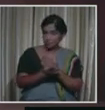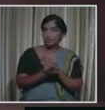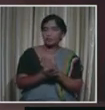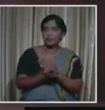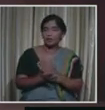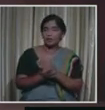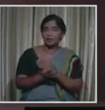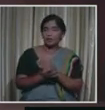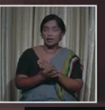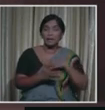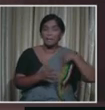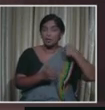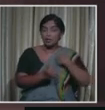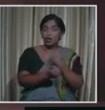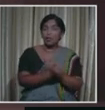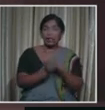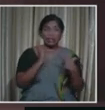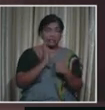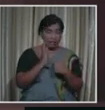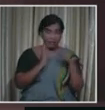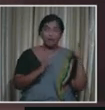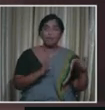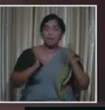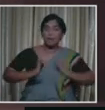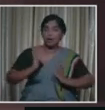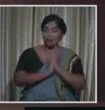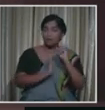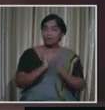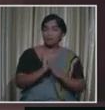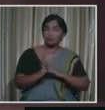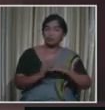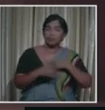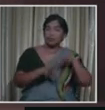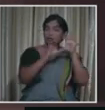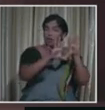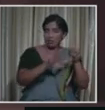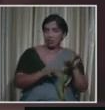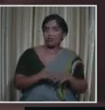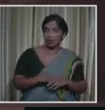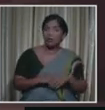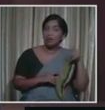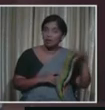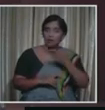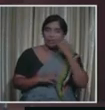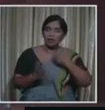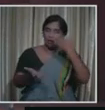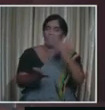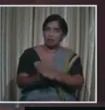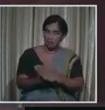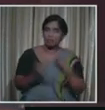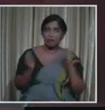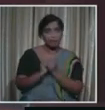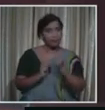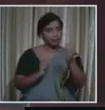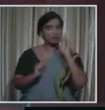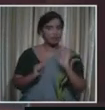Niyo, jester niyo je polis pati desa bandu. Man mihkan komisum ahmed ibu saat si kumat dikian ni. Itu makina mereka velakki masanda mami kriya marga gani